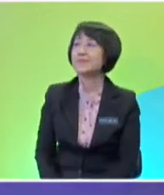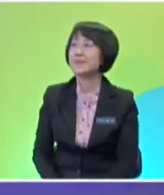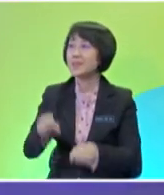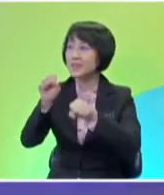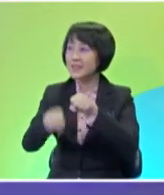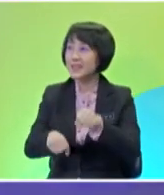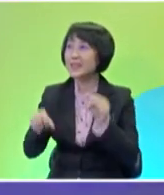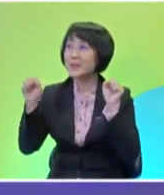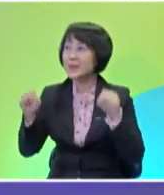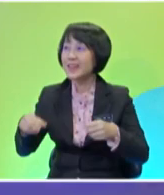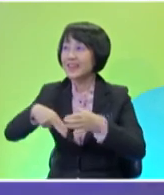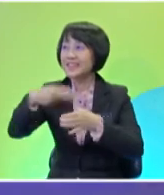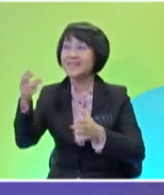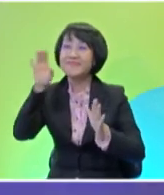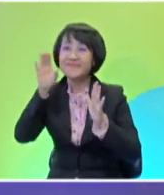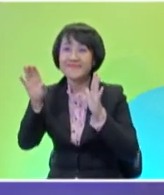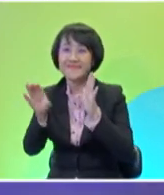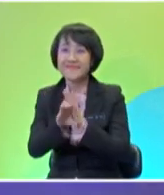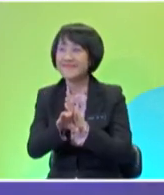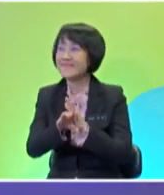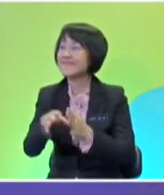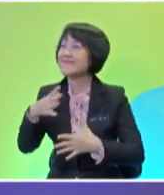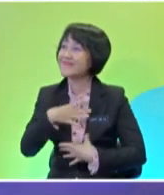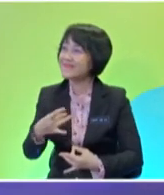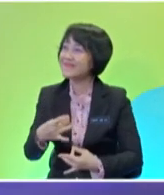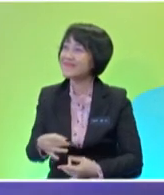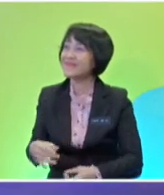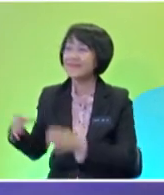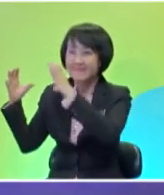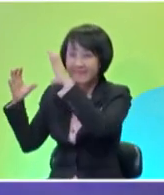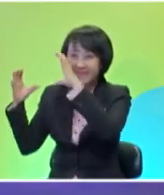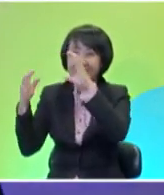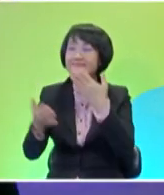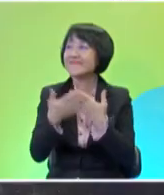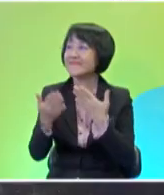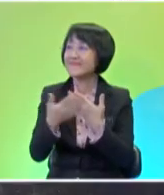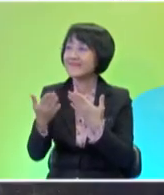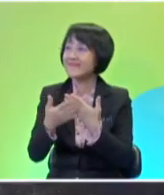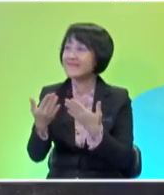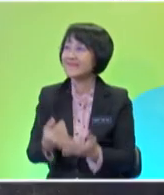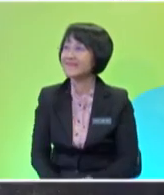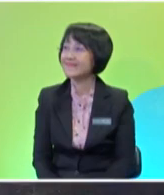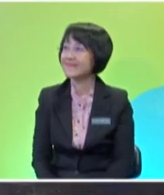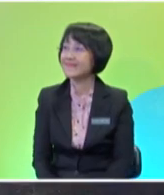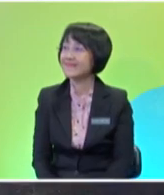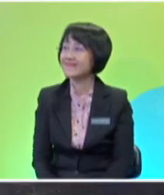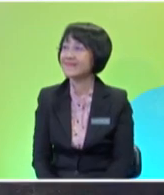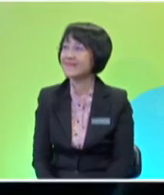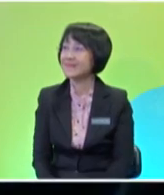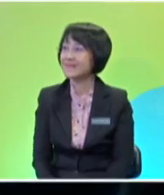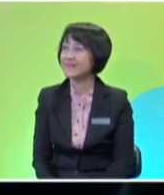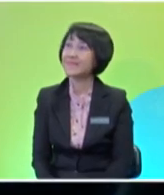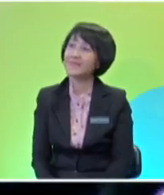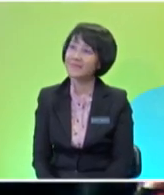boleh menghasilkan gambar yang menarik jadi mereka akan nampak angel-angel yang